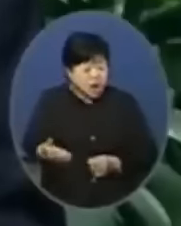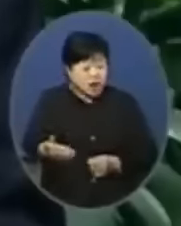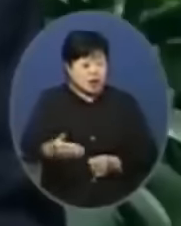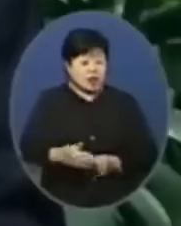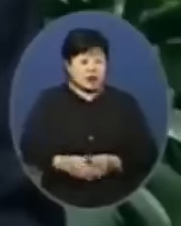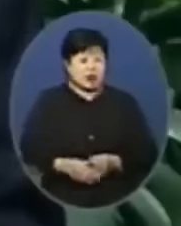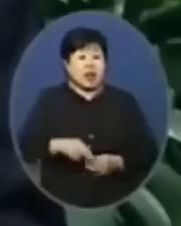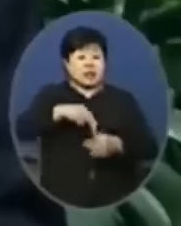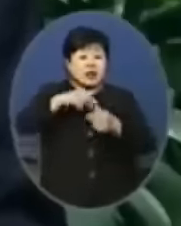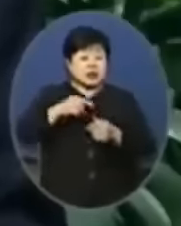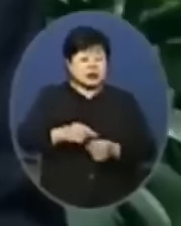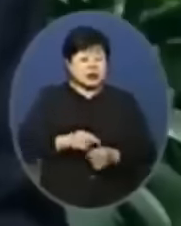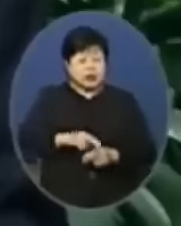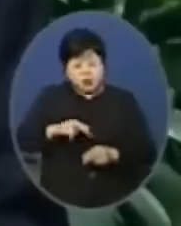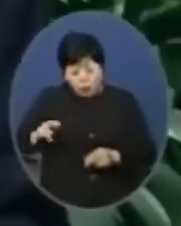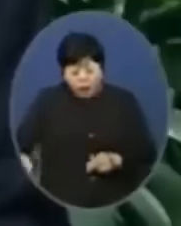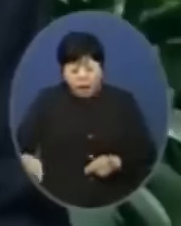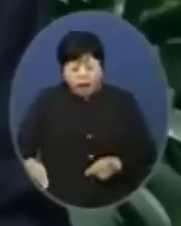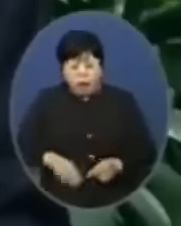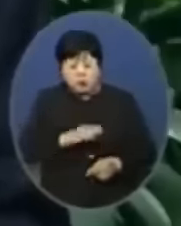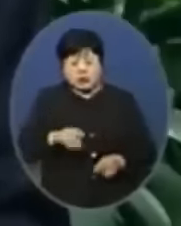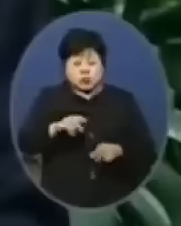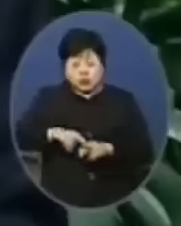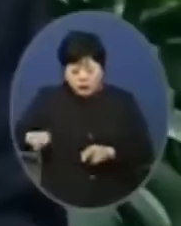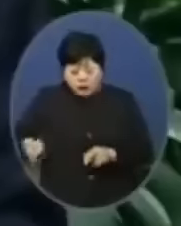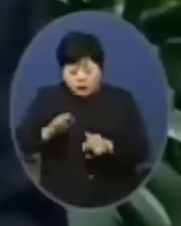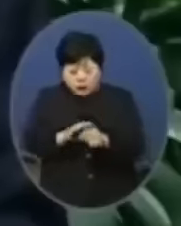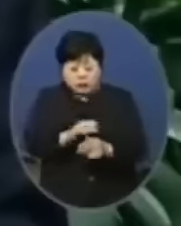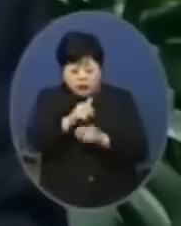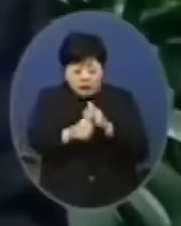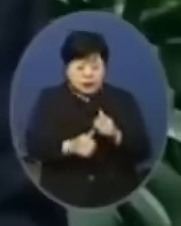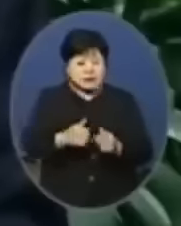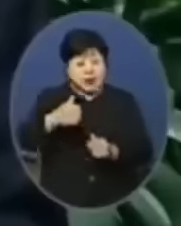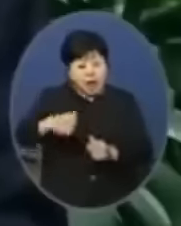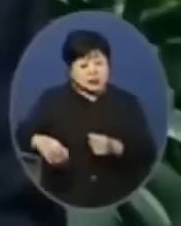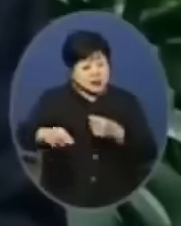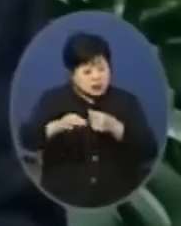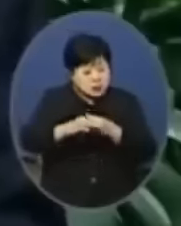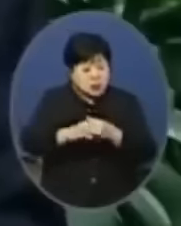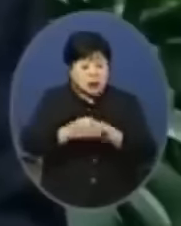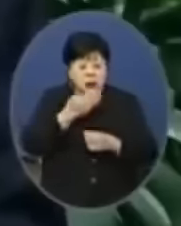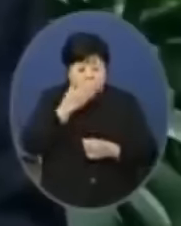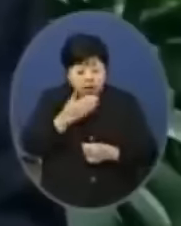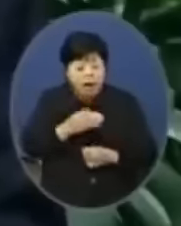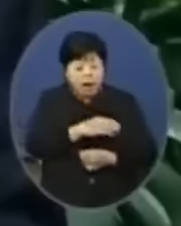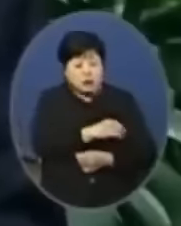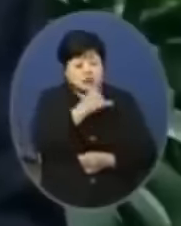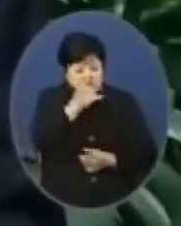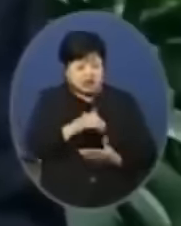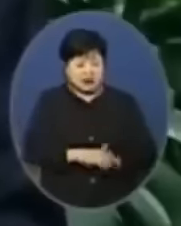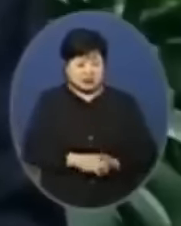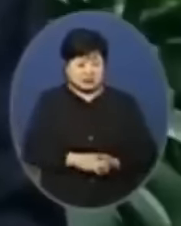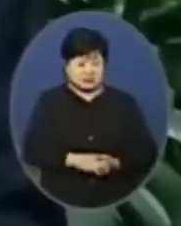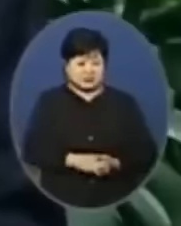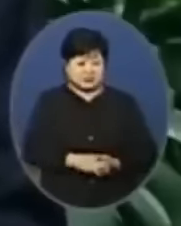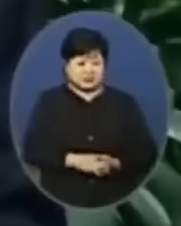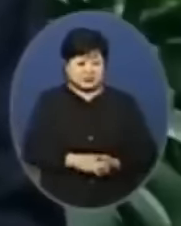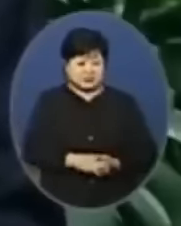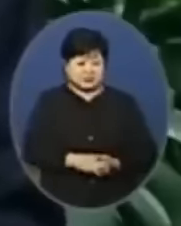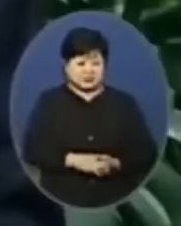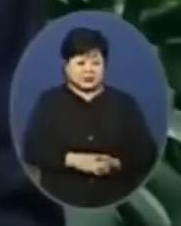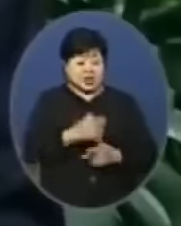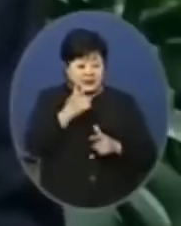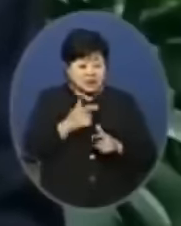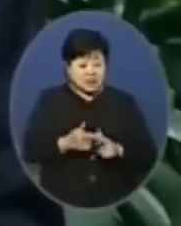그 달려있느냐. 너도 내려오고 우리도 내려오게 하라. 하나님의 아들이면 그쯤한 권세가 있어야 되지 않겠냐.